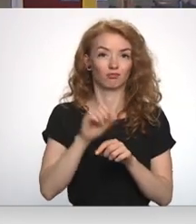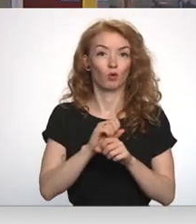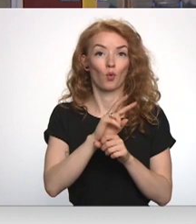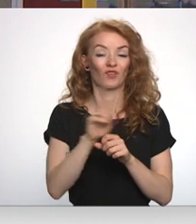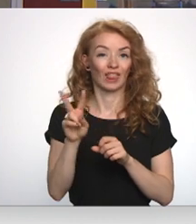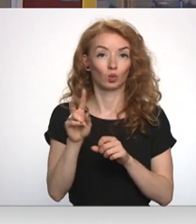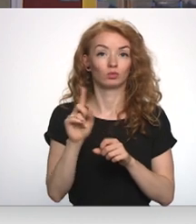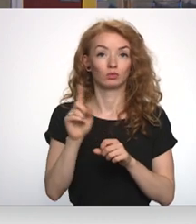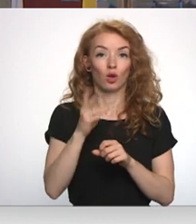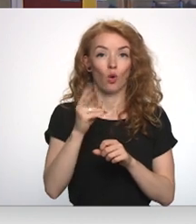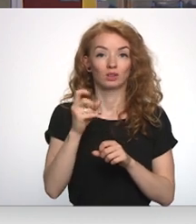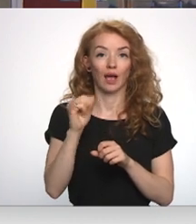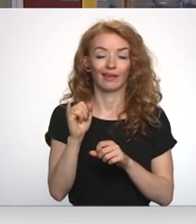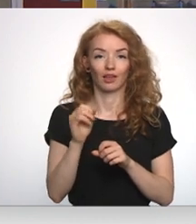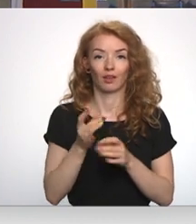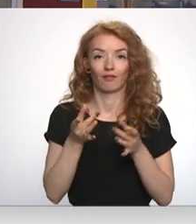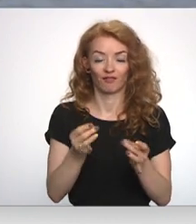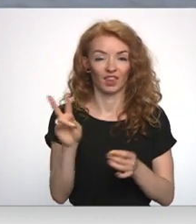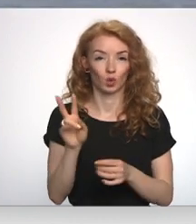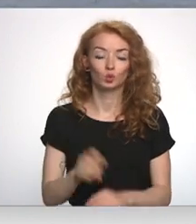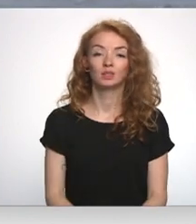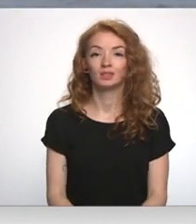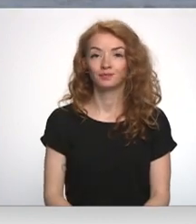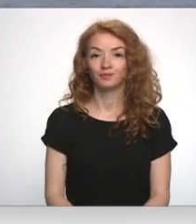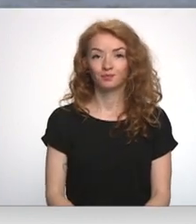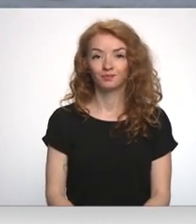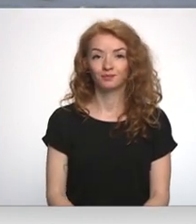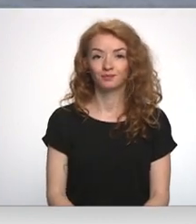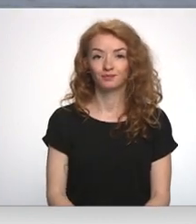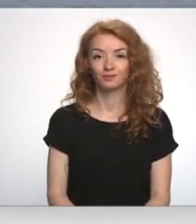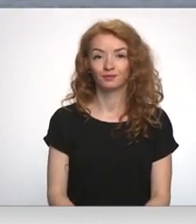saslimšana ir koksaki vīrus. Aiki Incolovs Peršovics, Latvijas televīzija.